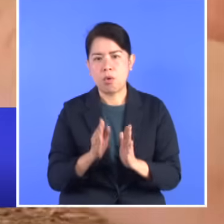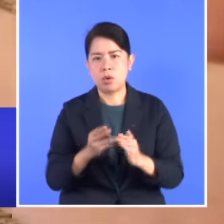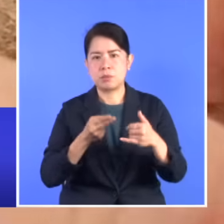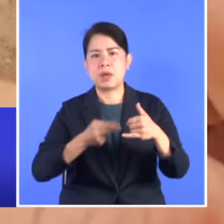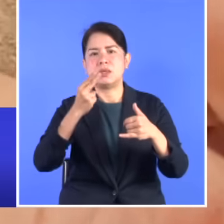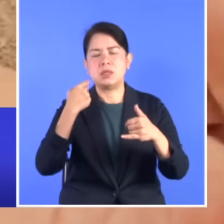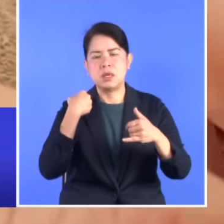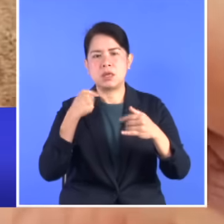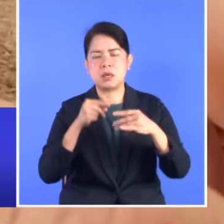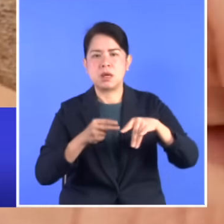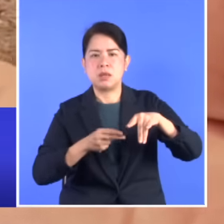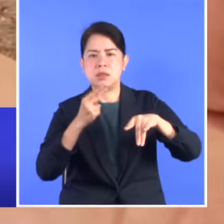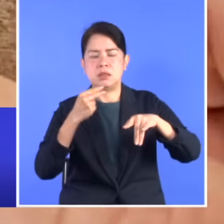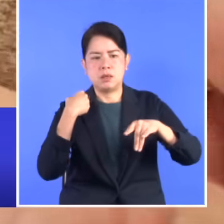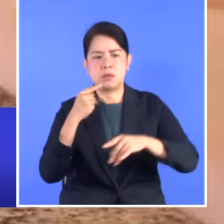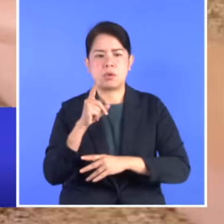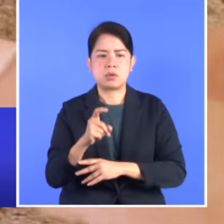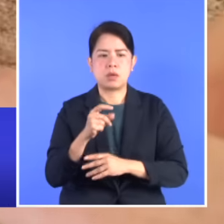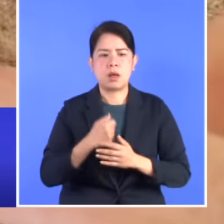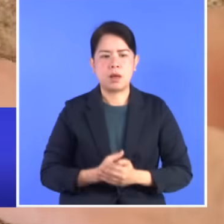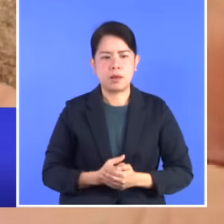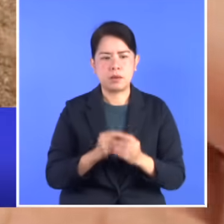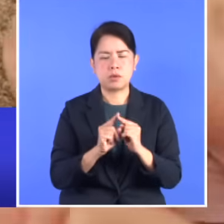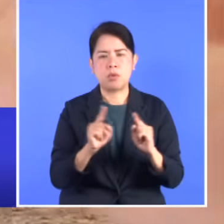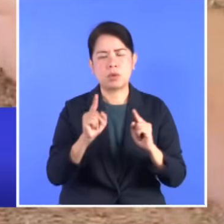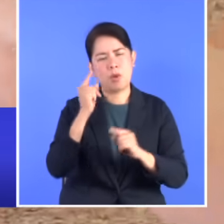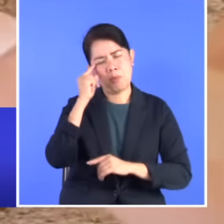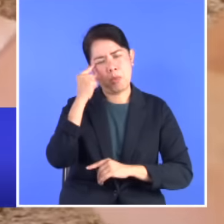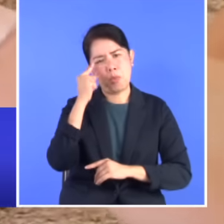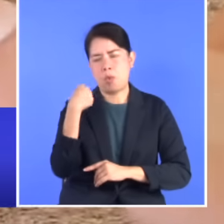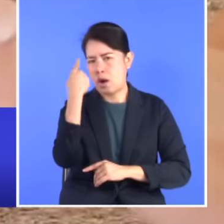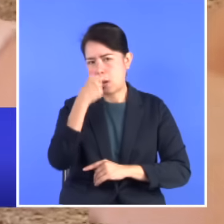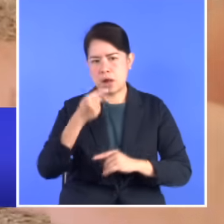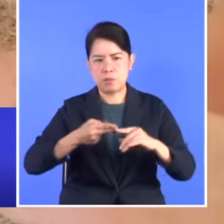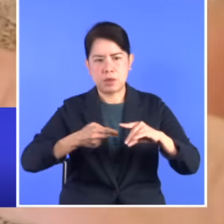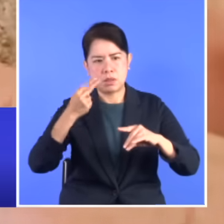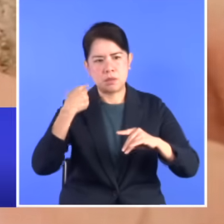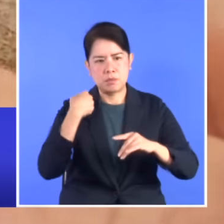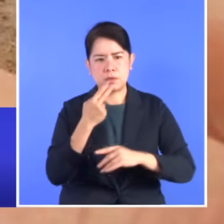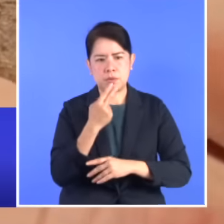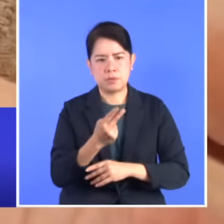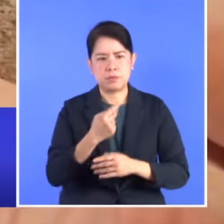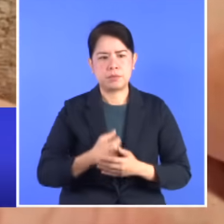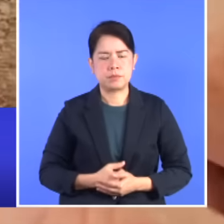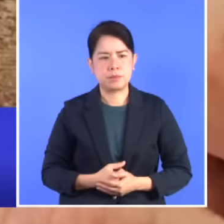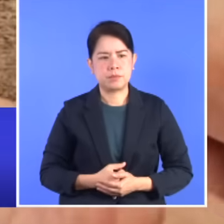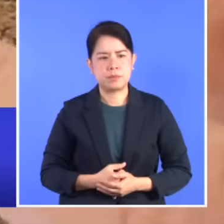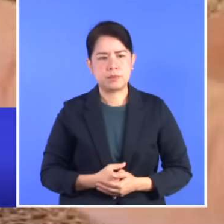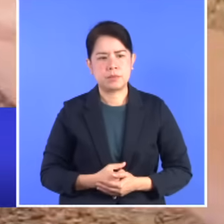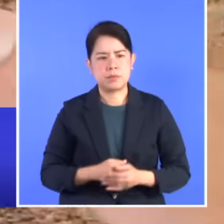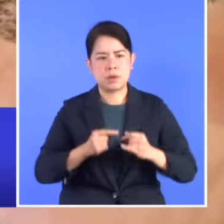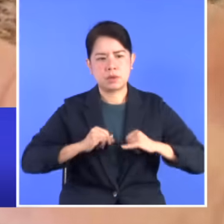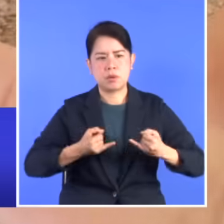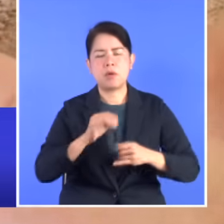ยไปเรียกร้องจากใครและก็ไม่มีใครทราบว่าแม่ใครมายิงวัวผมนี่นะเอาลองฟังหน่อยผู้กองสุรสิทธิ์เอื้อจิตครับเจ้าของวัว